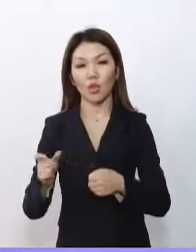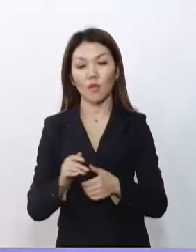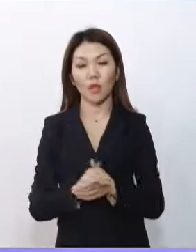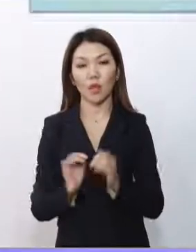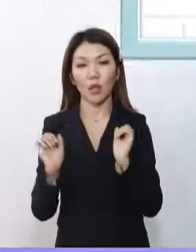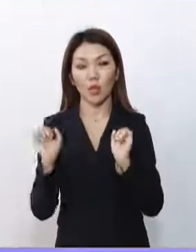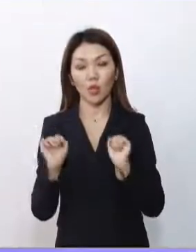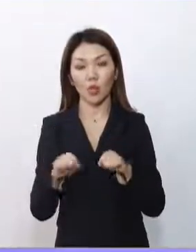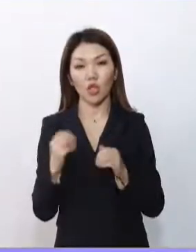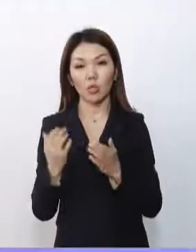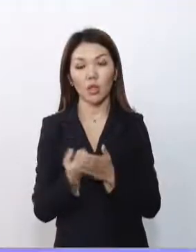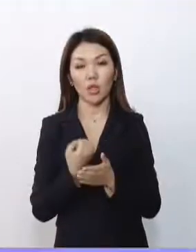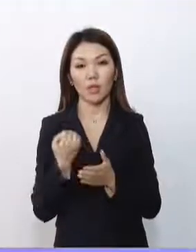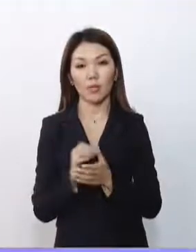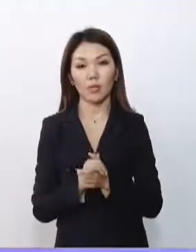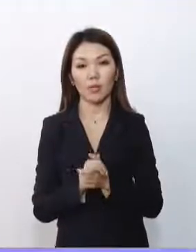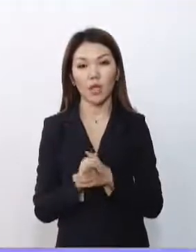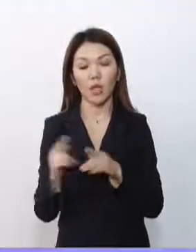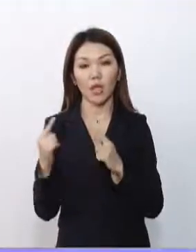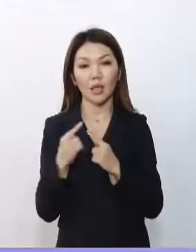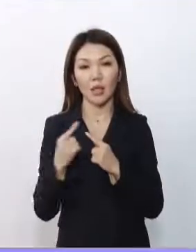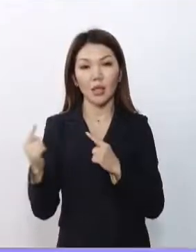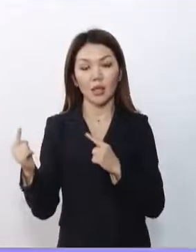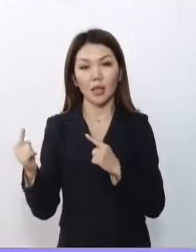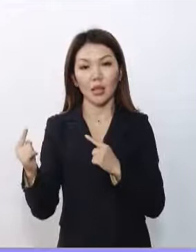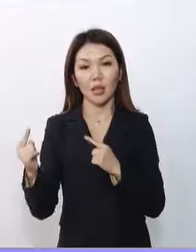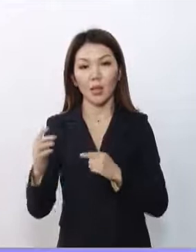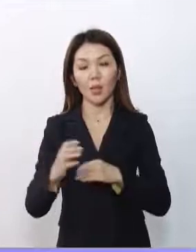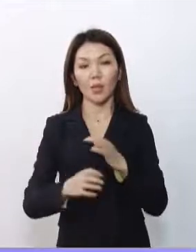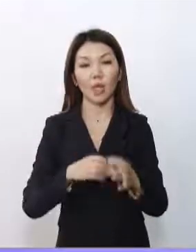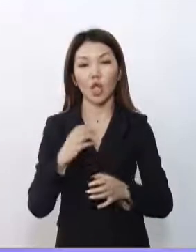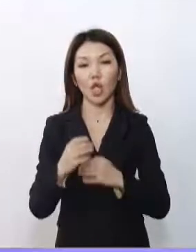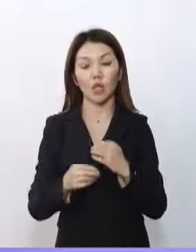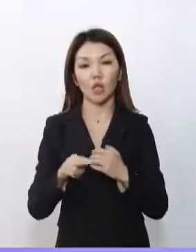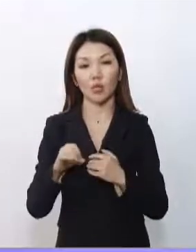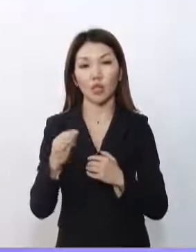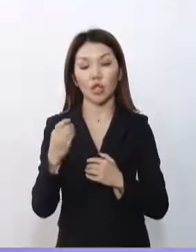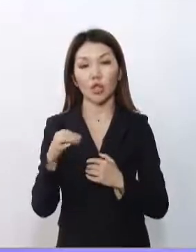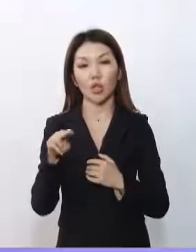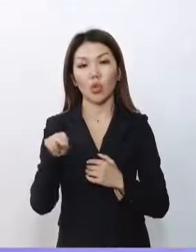можем найти расстояние между пешеходами